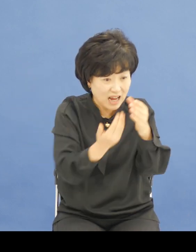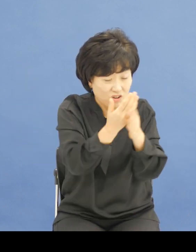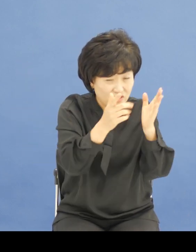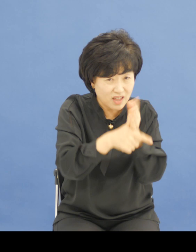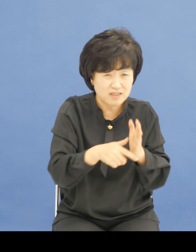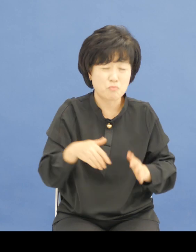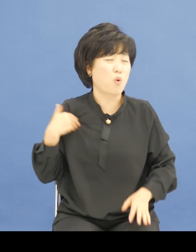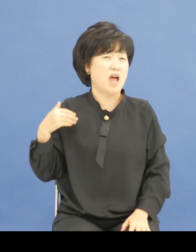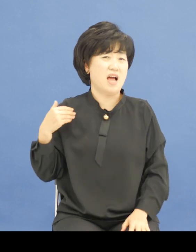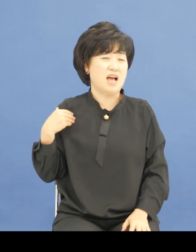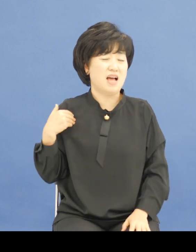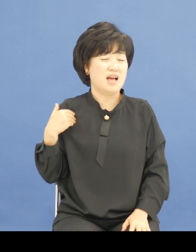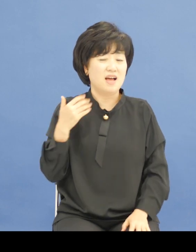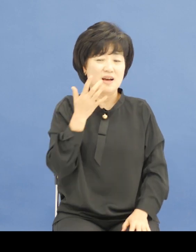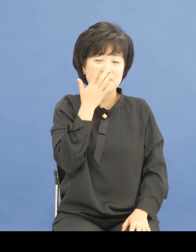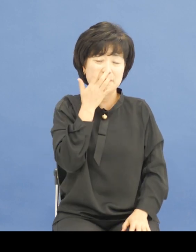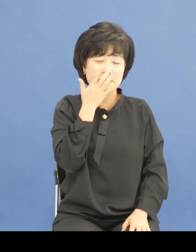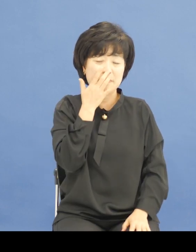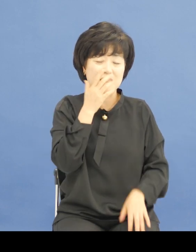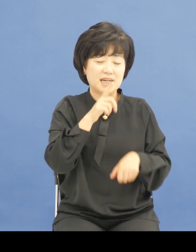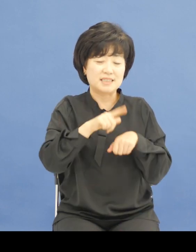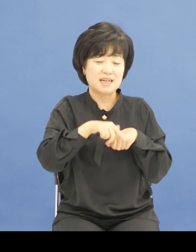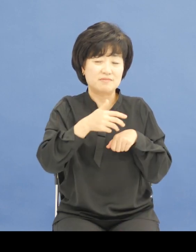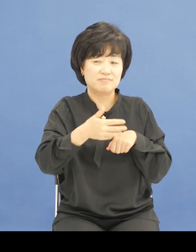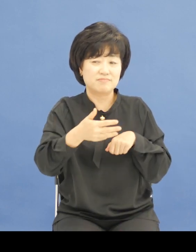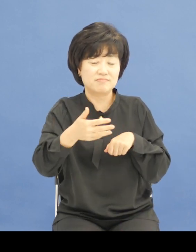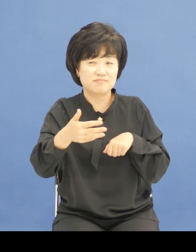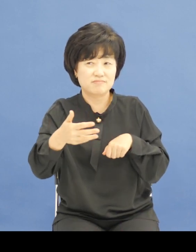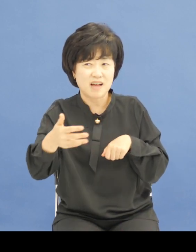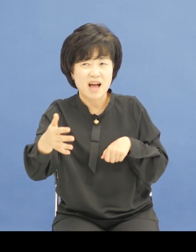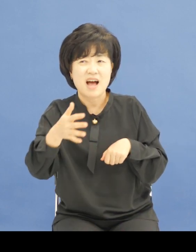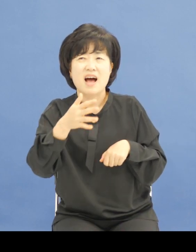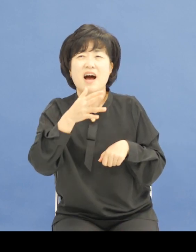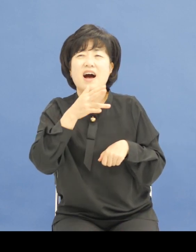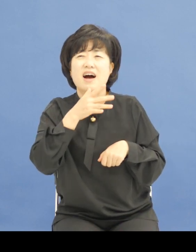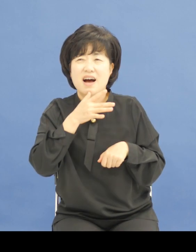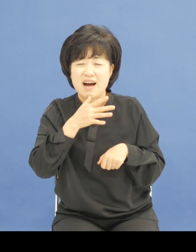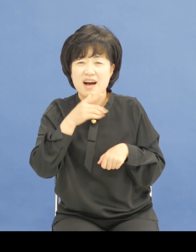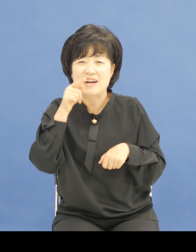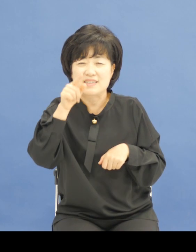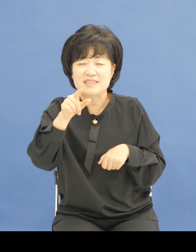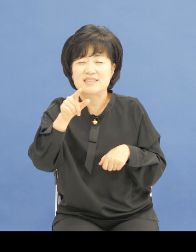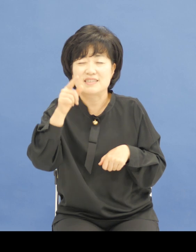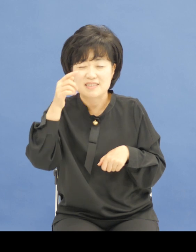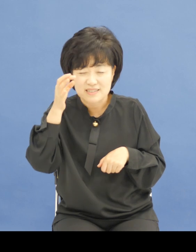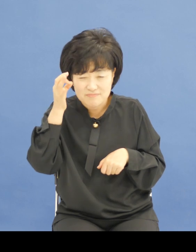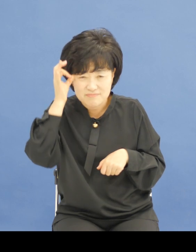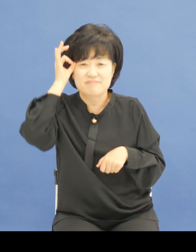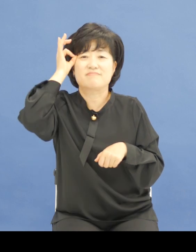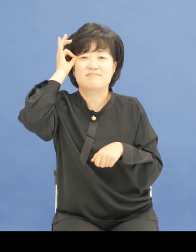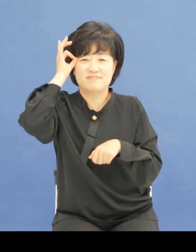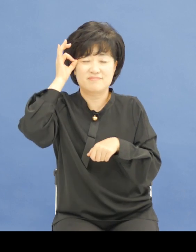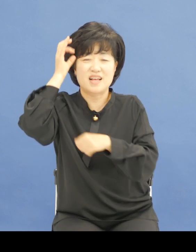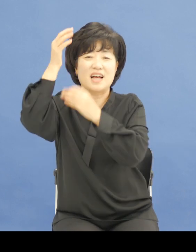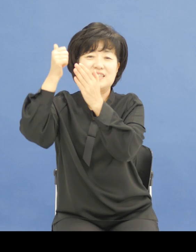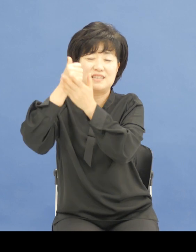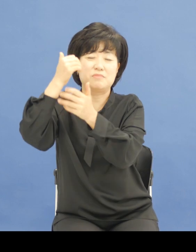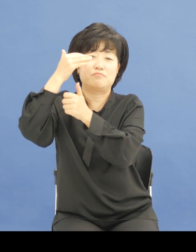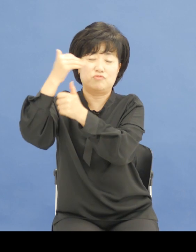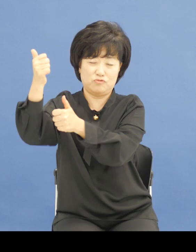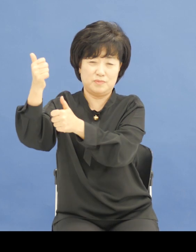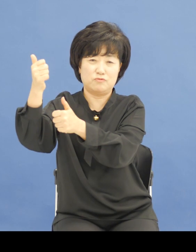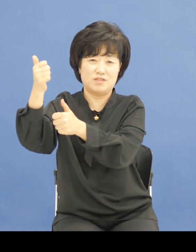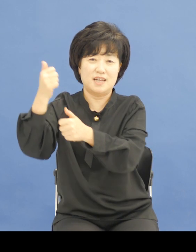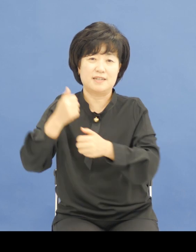구해줬구나. 그때 나를 부르셨구나. 나중에 알게 되더라고요. 예, 그러니까 르완다와 콩고에 위치한 피그미족